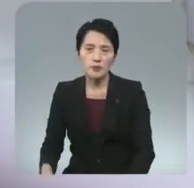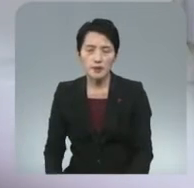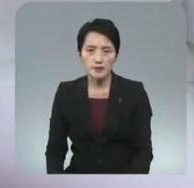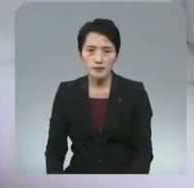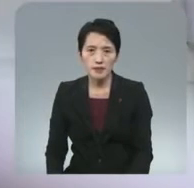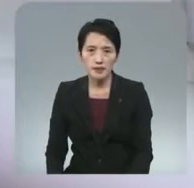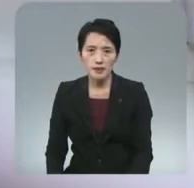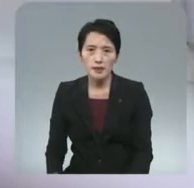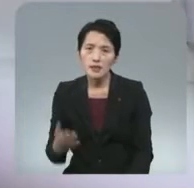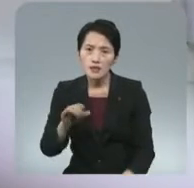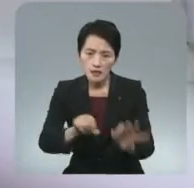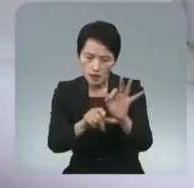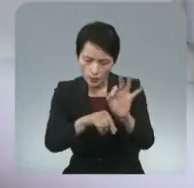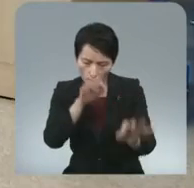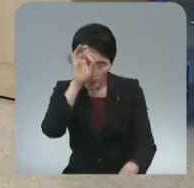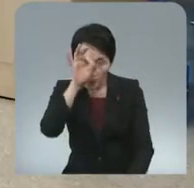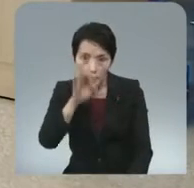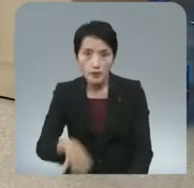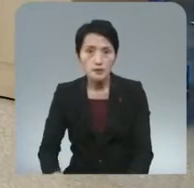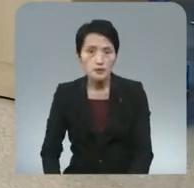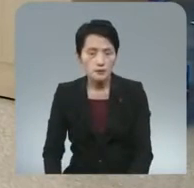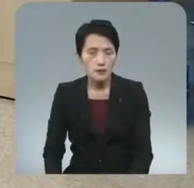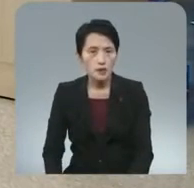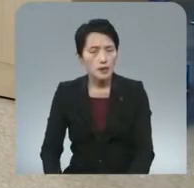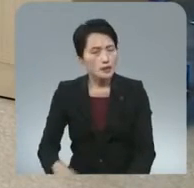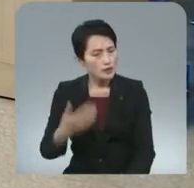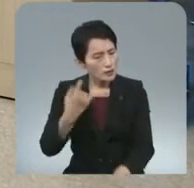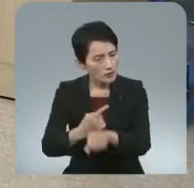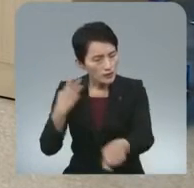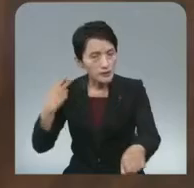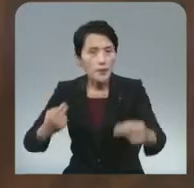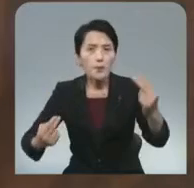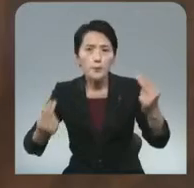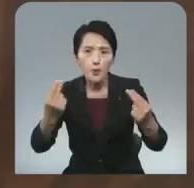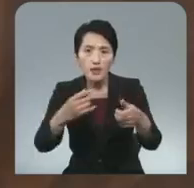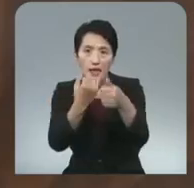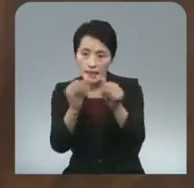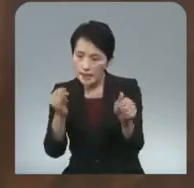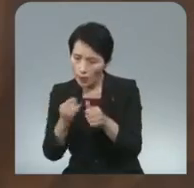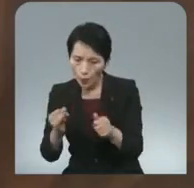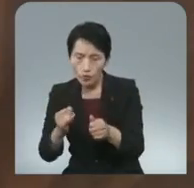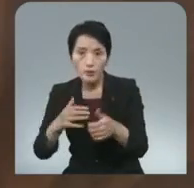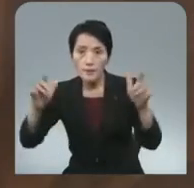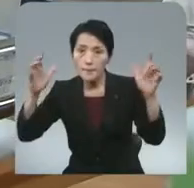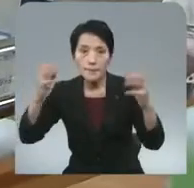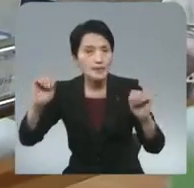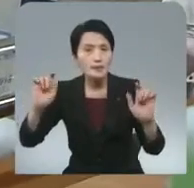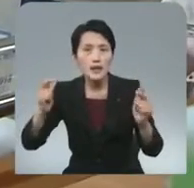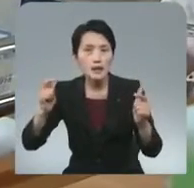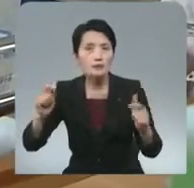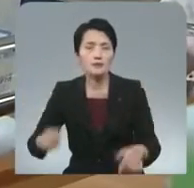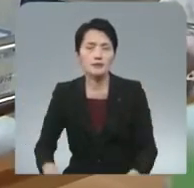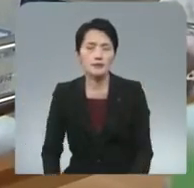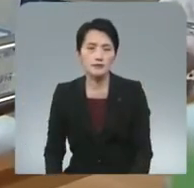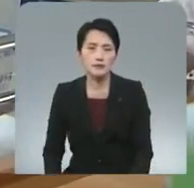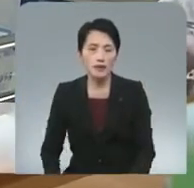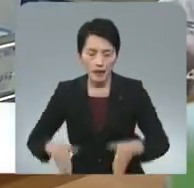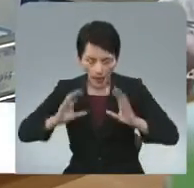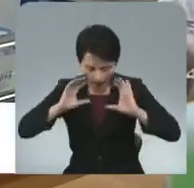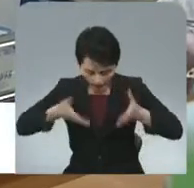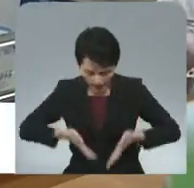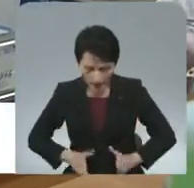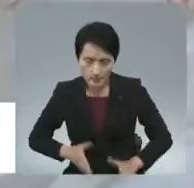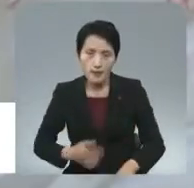始连续7个月呈同比减少势头，截至十月，累计离婚数量同比减少近